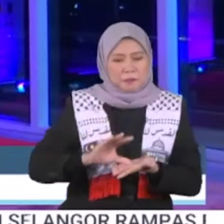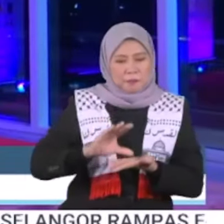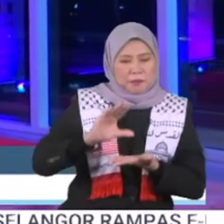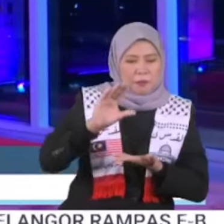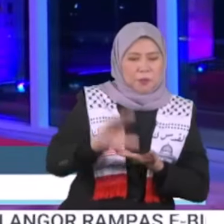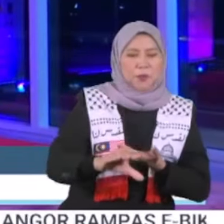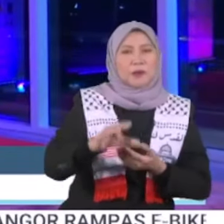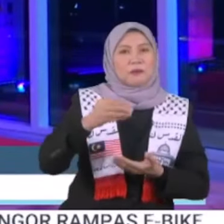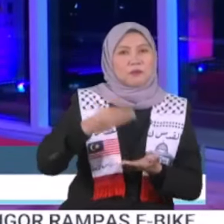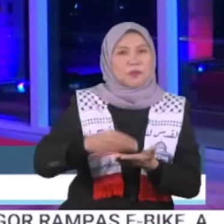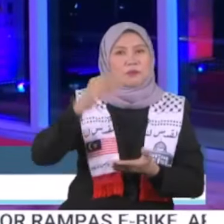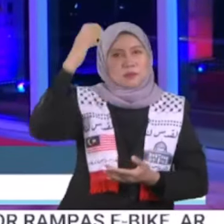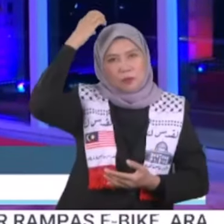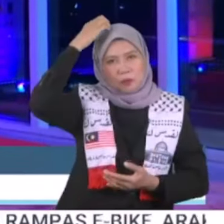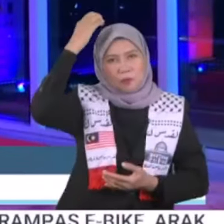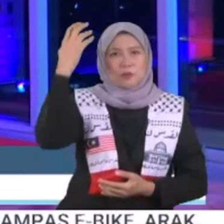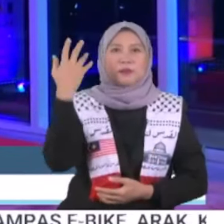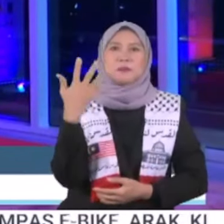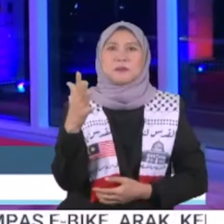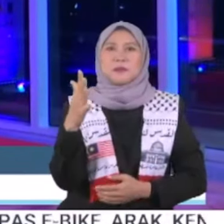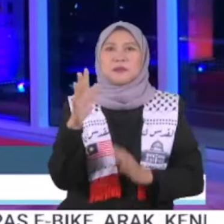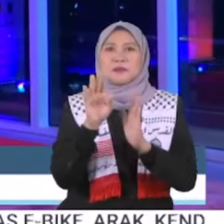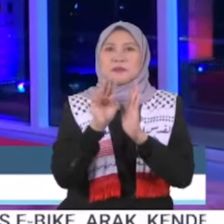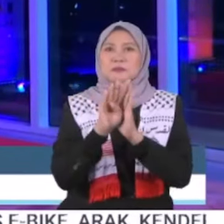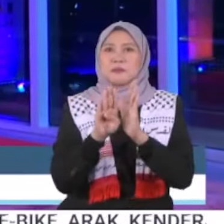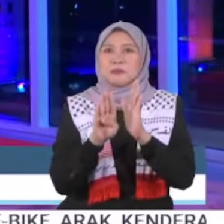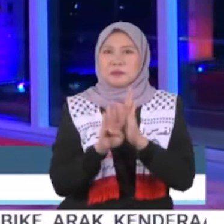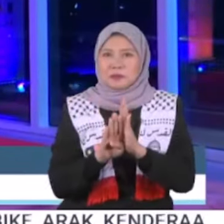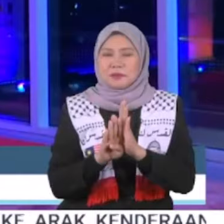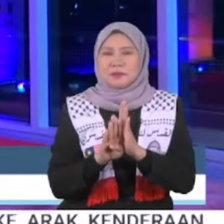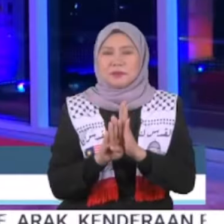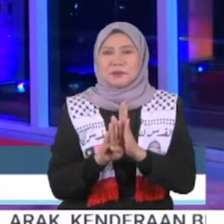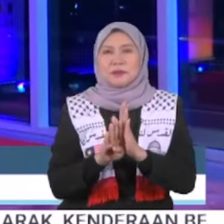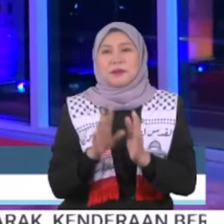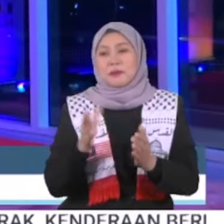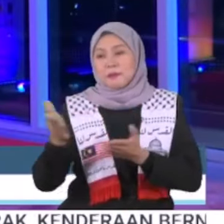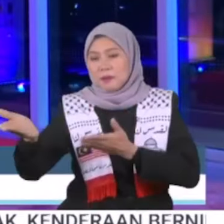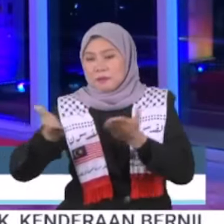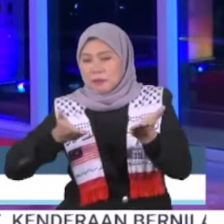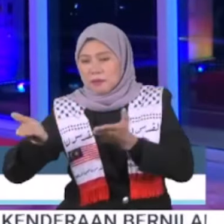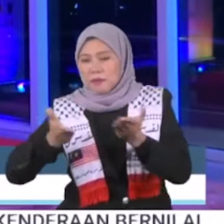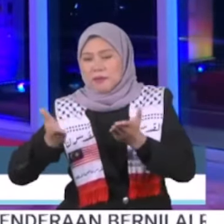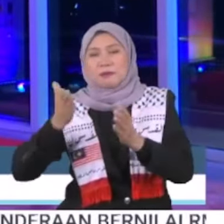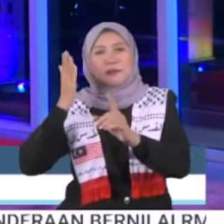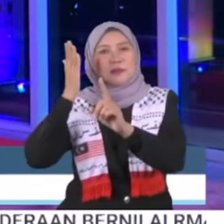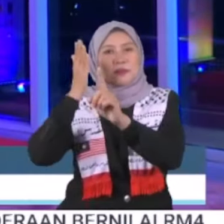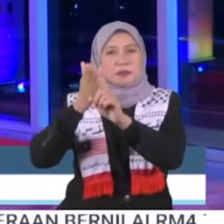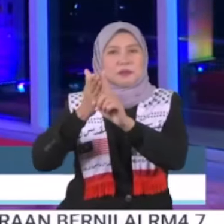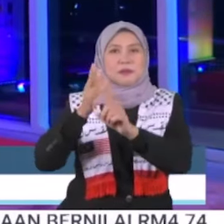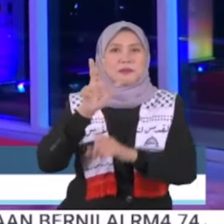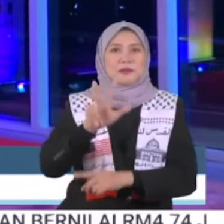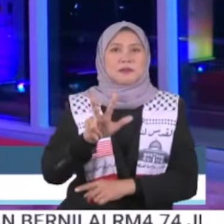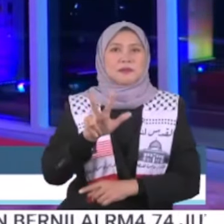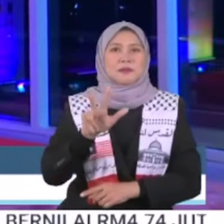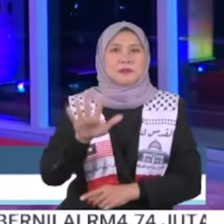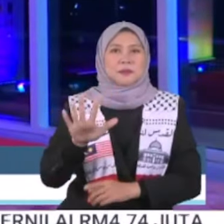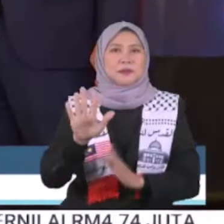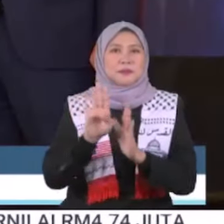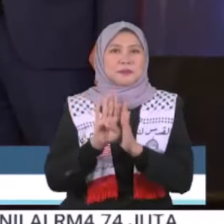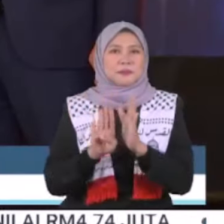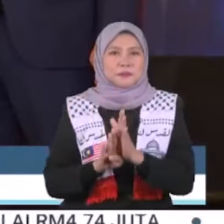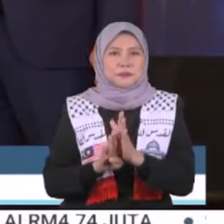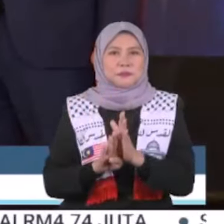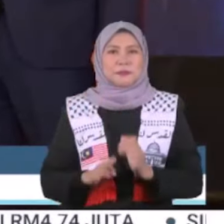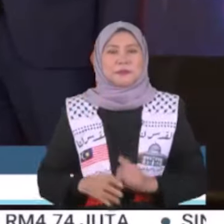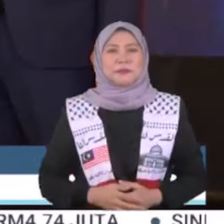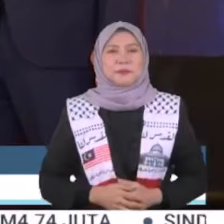di negeri Selangor sebanyak RM15 bilion. Dan untuk sektor perkhidmatan, kita menyasarkan sebanyak RM35 bilion.